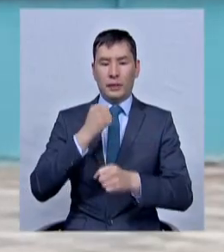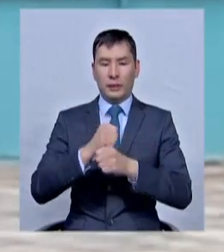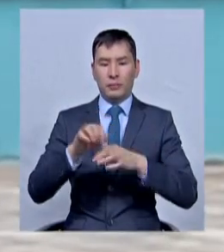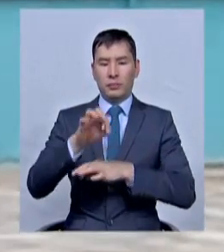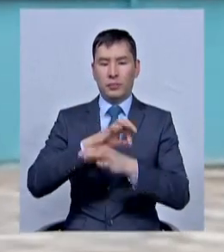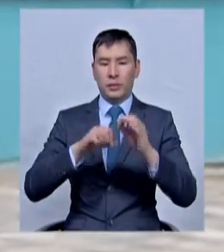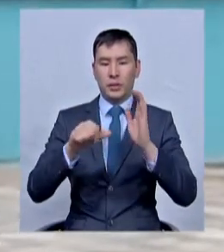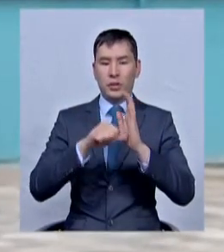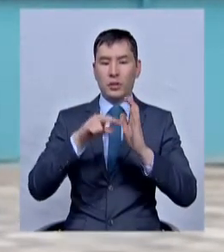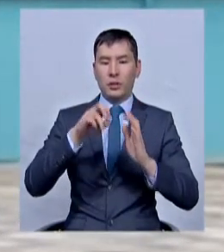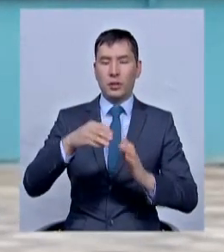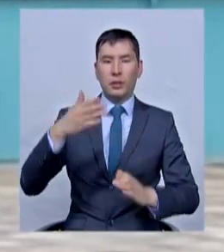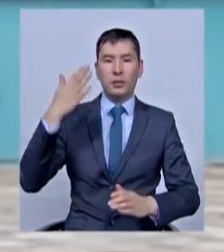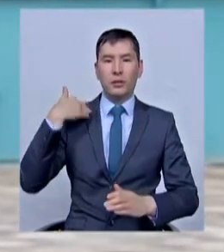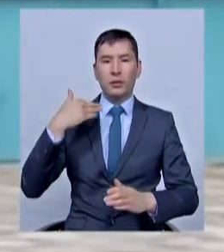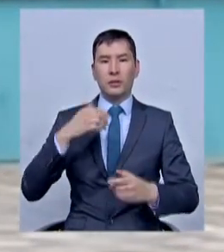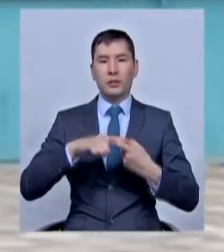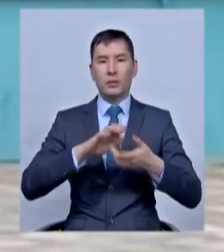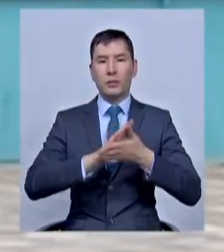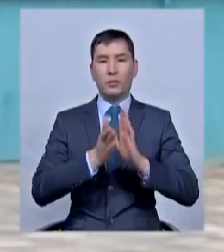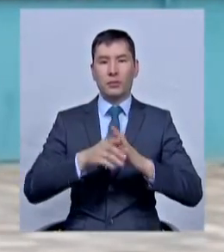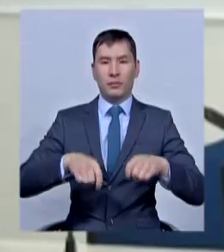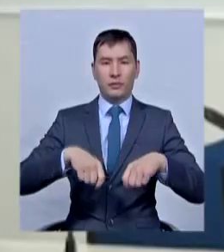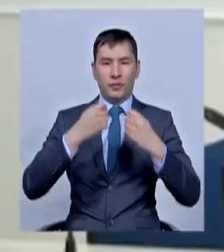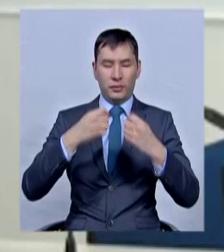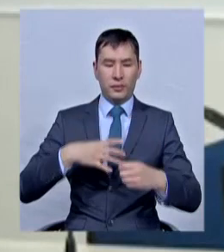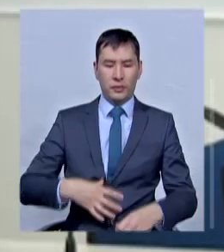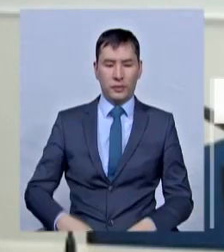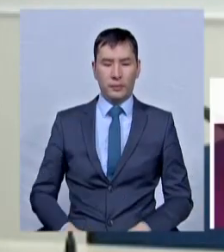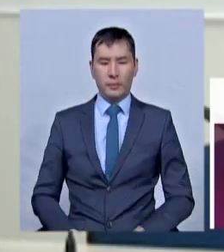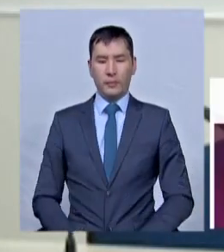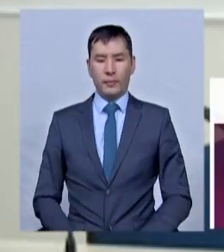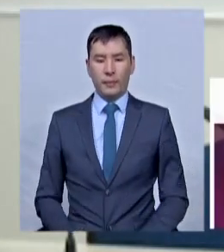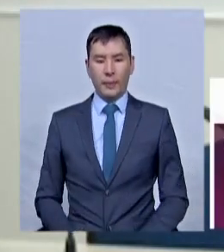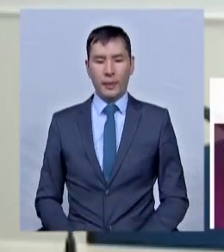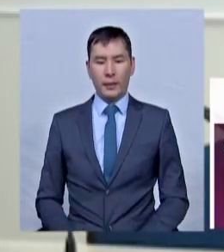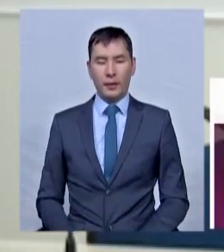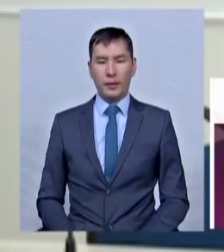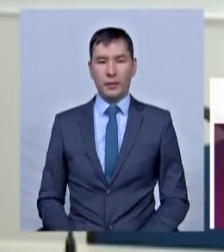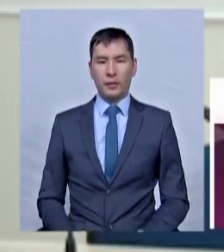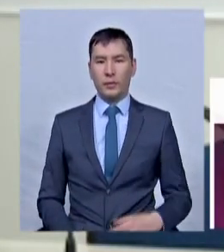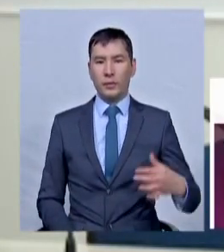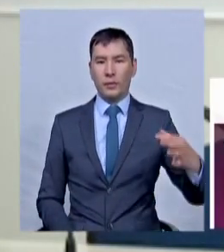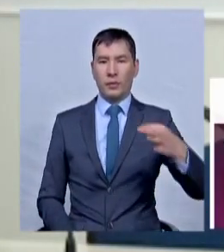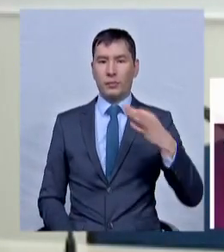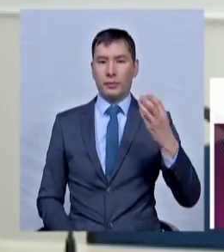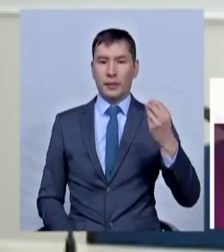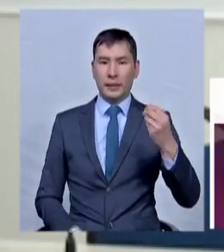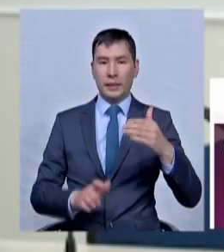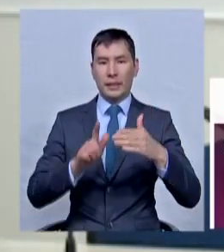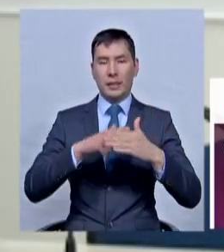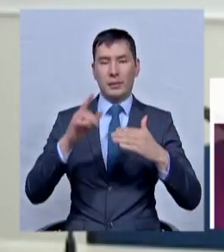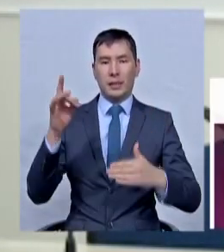6 жыл бұрынғы келісімді бұзу қажет. Облыстық қаржыдан, я болмаса республикалық қаржыдан бұндай ақша